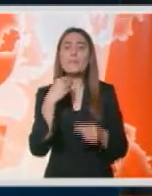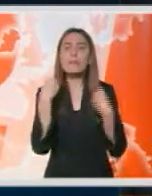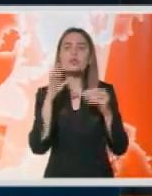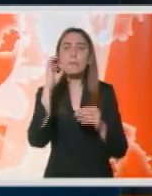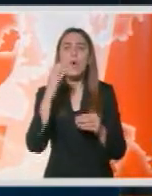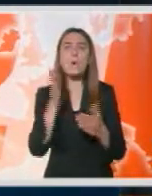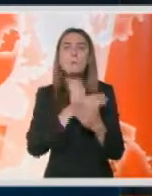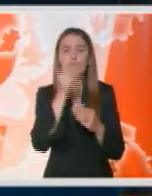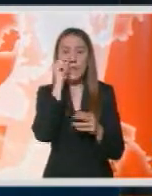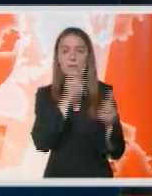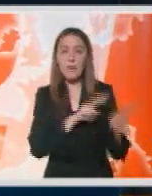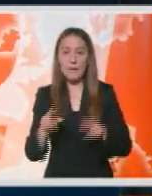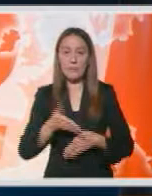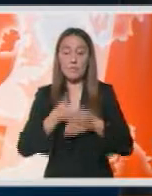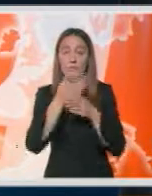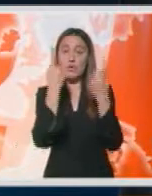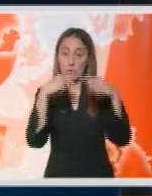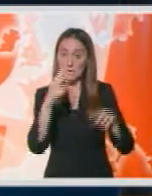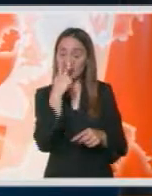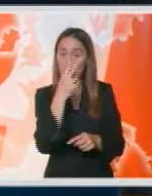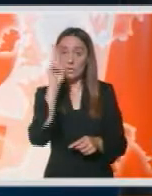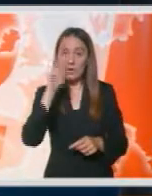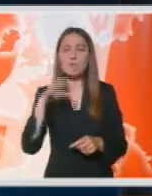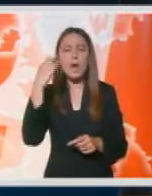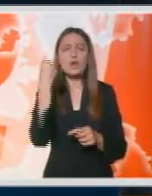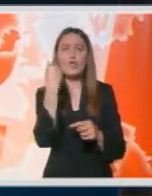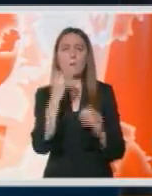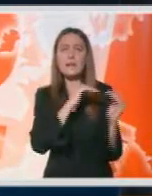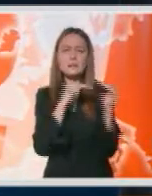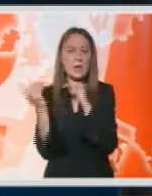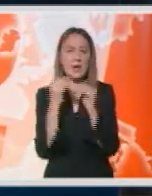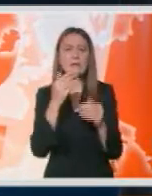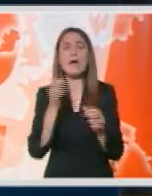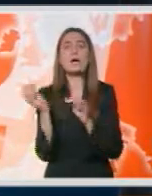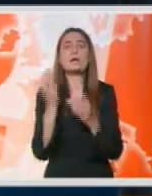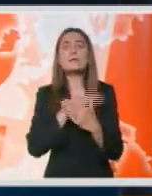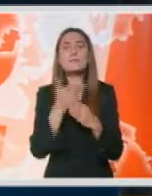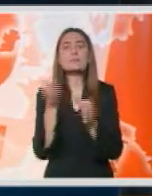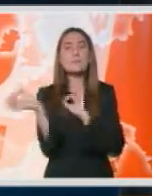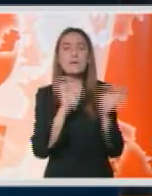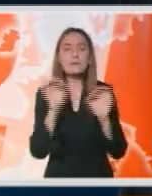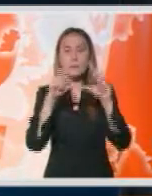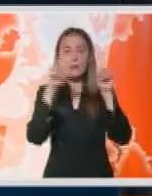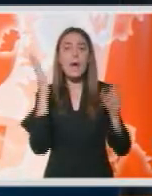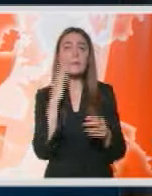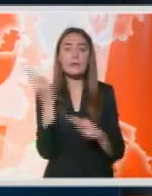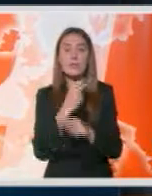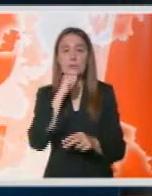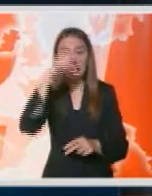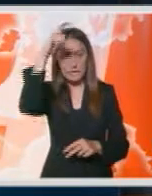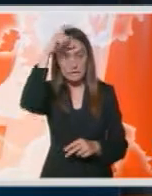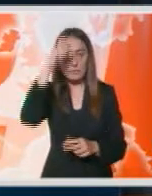pravnoj pomoći, pogotovo imajući u vidu da postoji izuzetno dobra saradnja između bezbednostnih institucija Sjedinjenih Američkih Država i